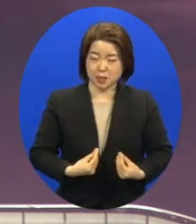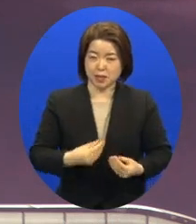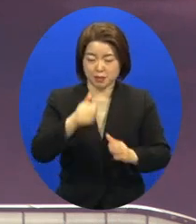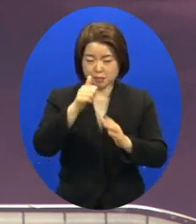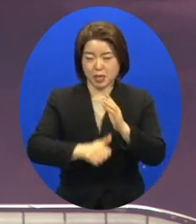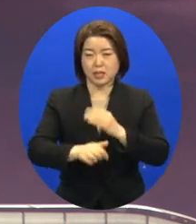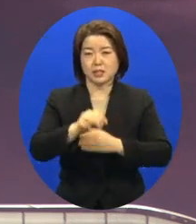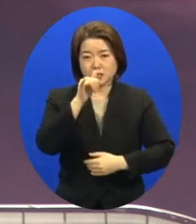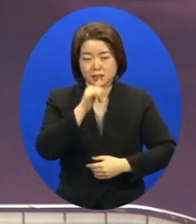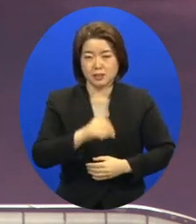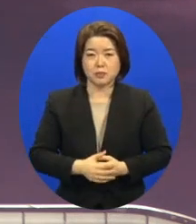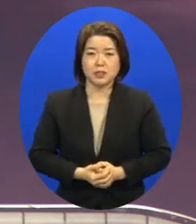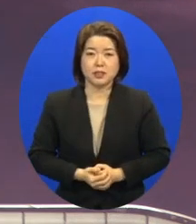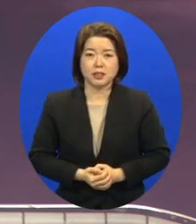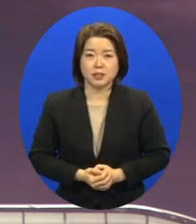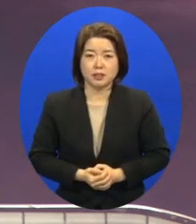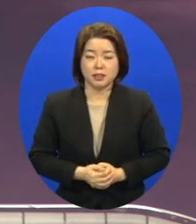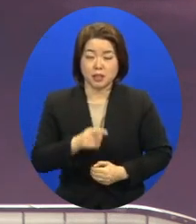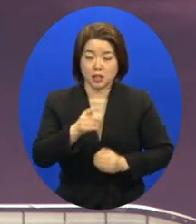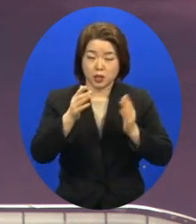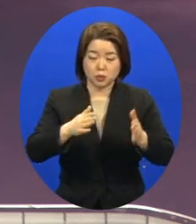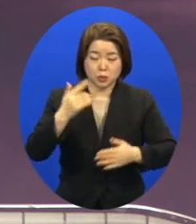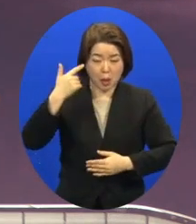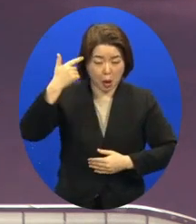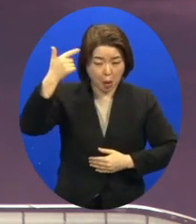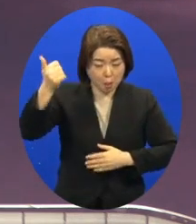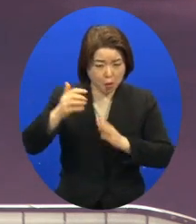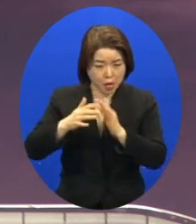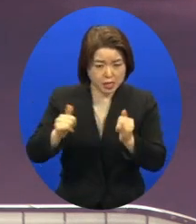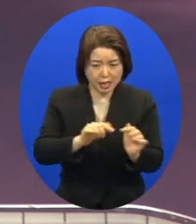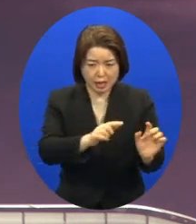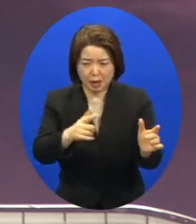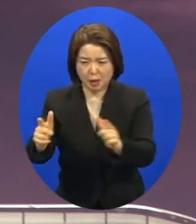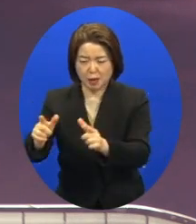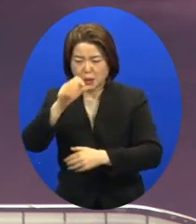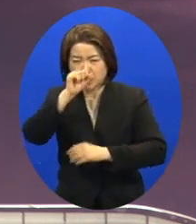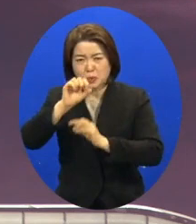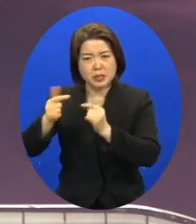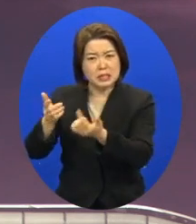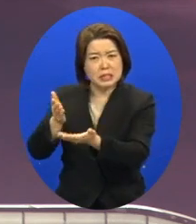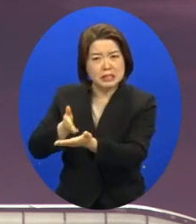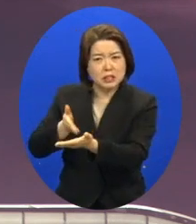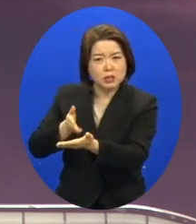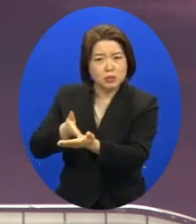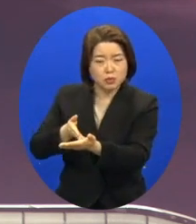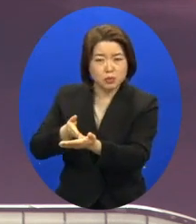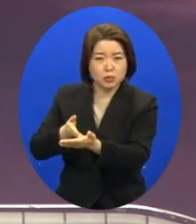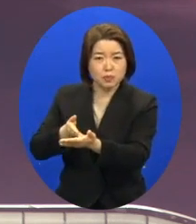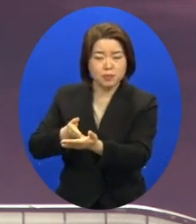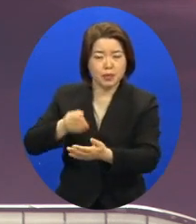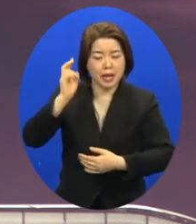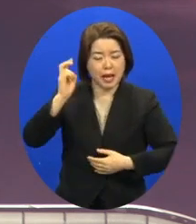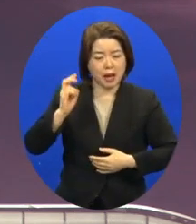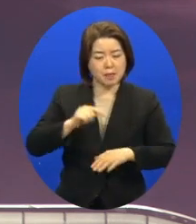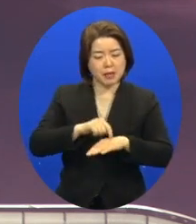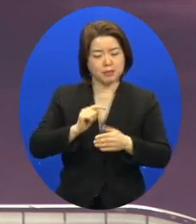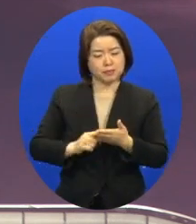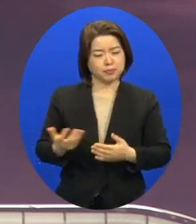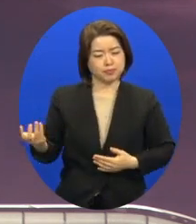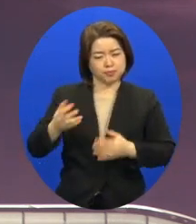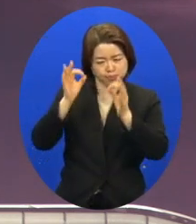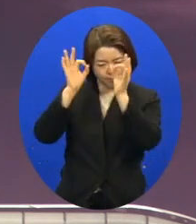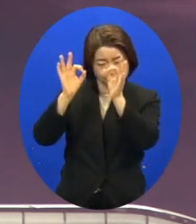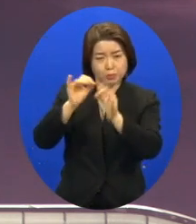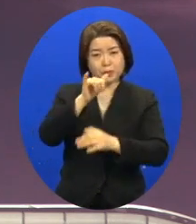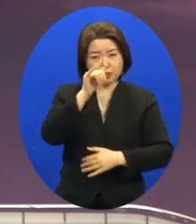있습니다. 그동안 목회자들의 여러 가지 스캔들 문제로 인한 뉴스를 아마 마음 아프게